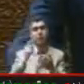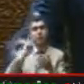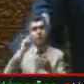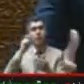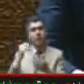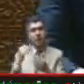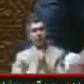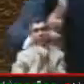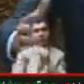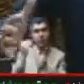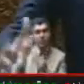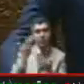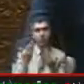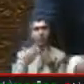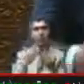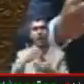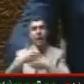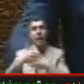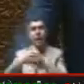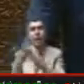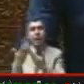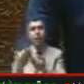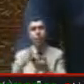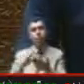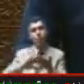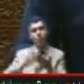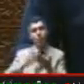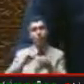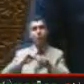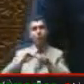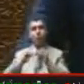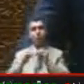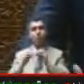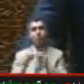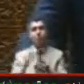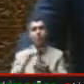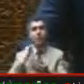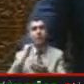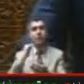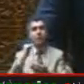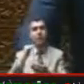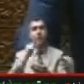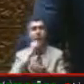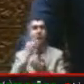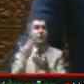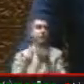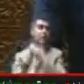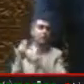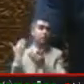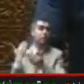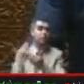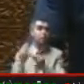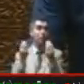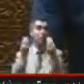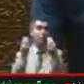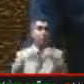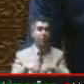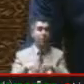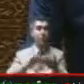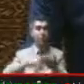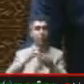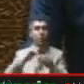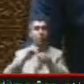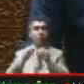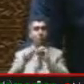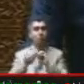الأجور وتقريب الفوارق يعني التي كادت غير يعني تحدث إخلالات كبيرة